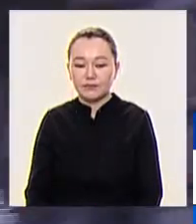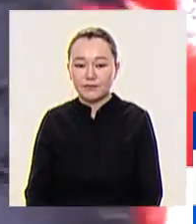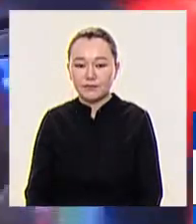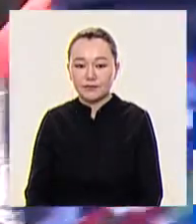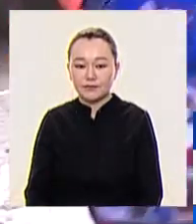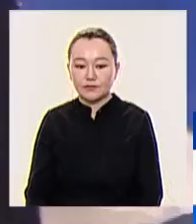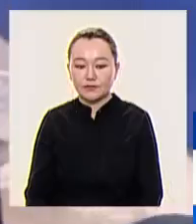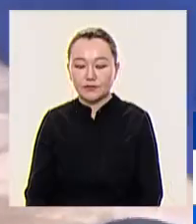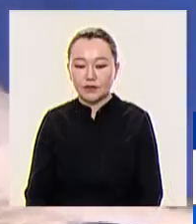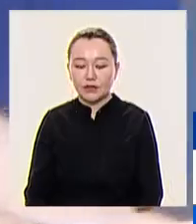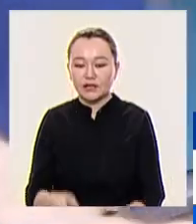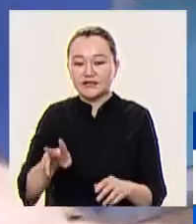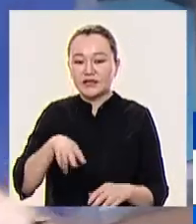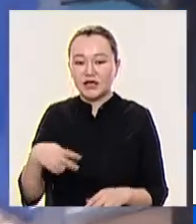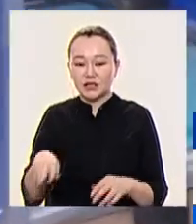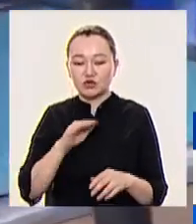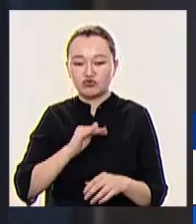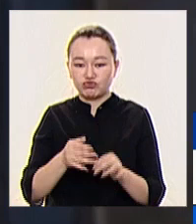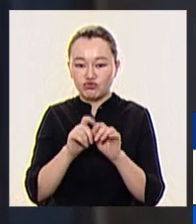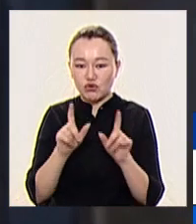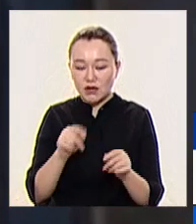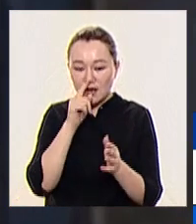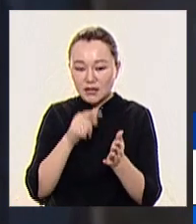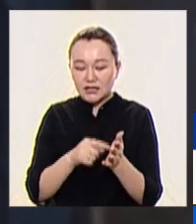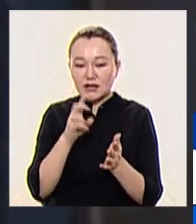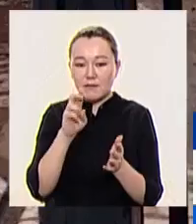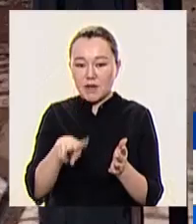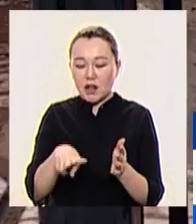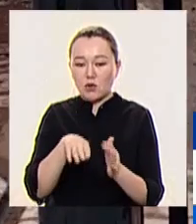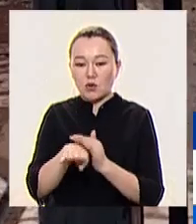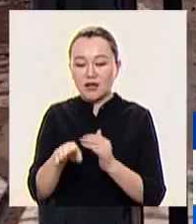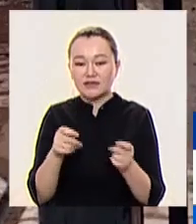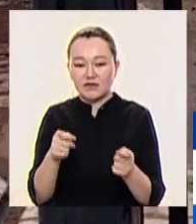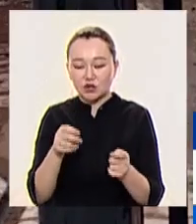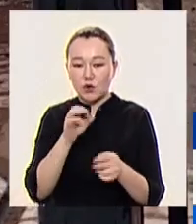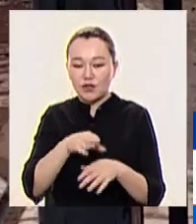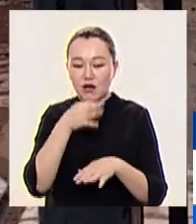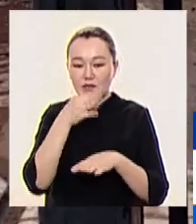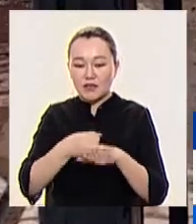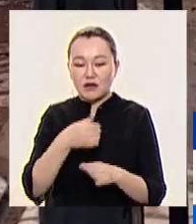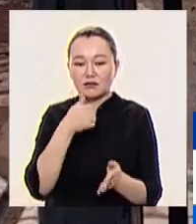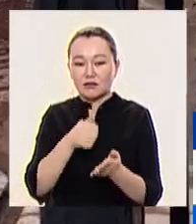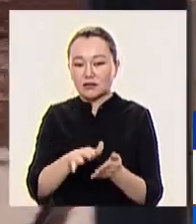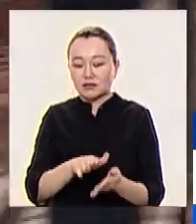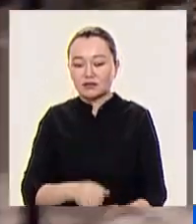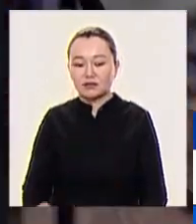Пойдем, ты куда? Директор частной школы оказалась на больничном, а завуч от комментариев отказалась.